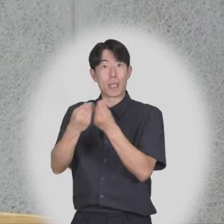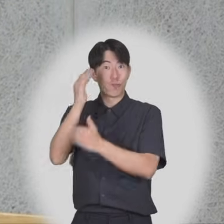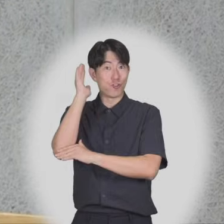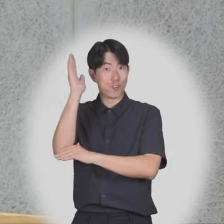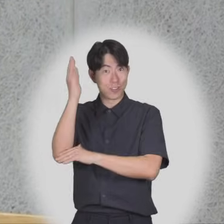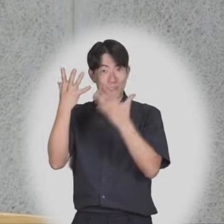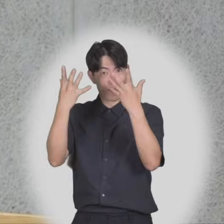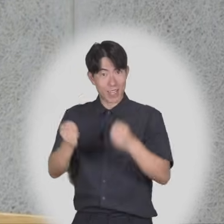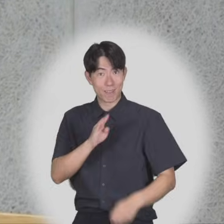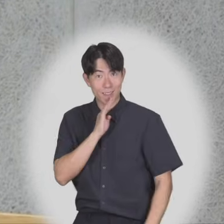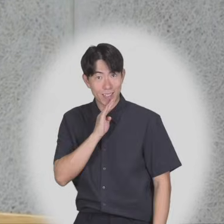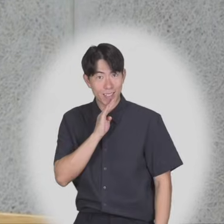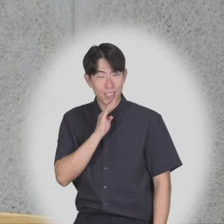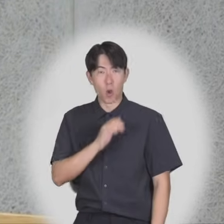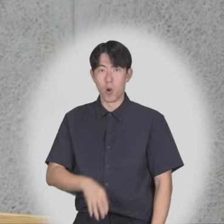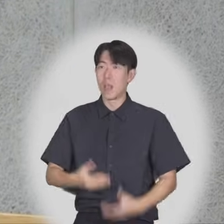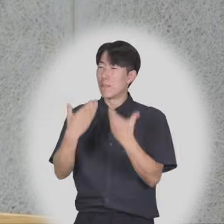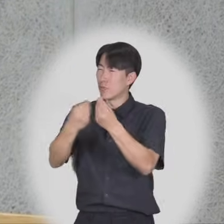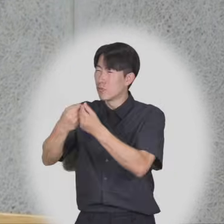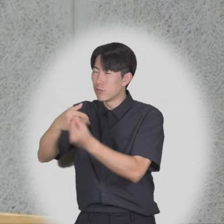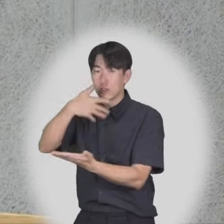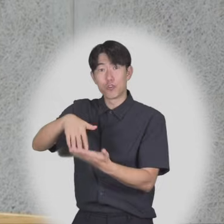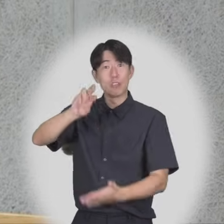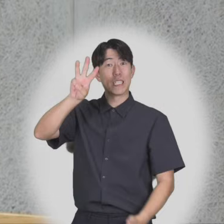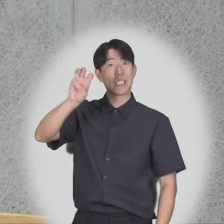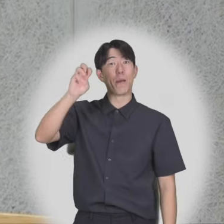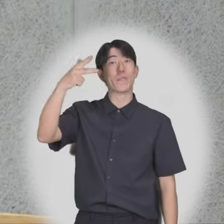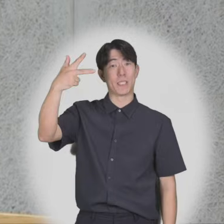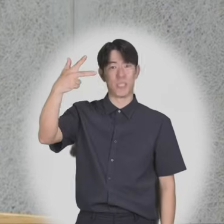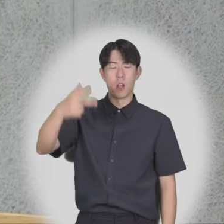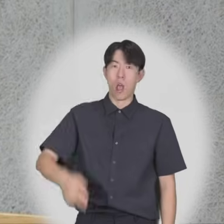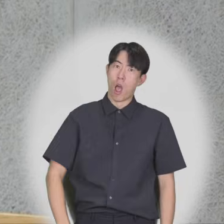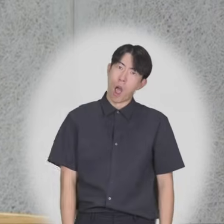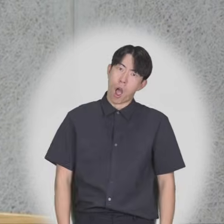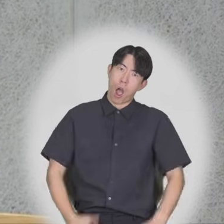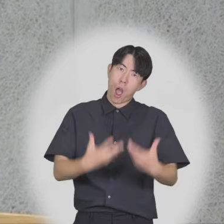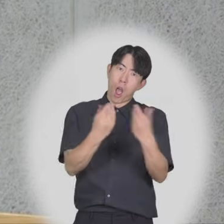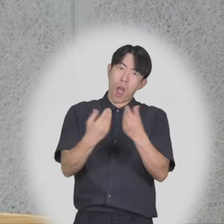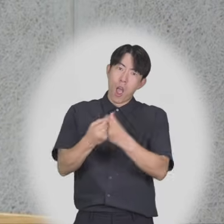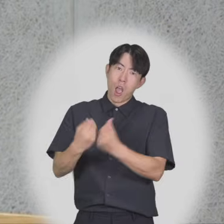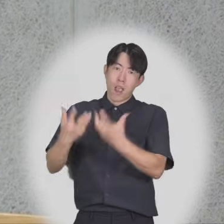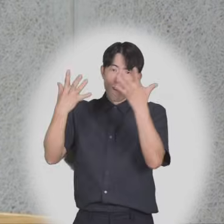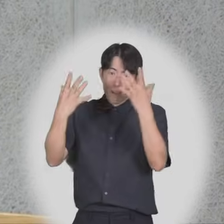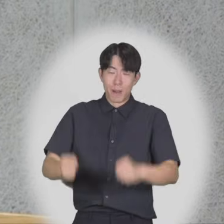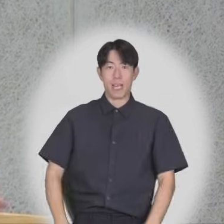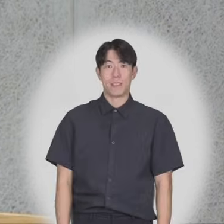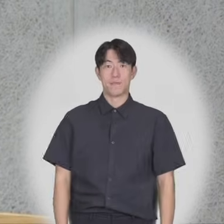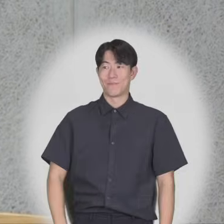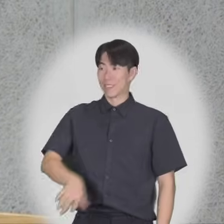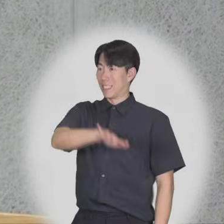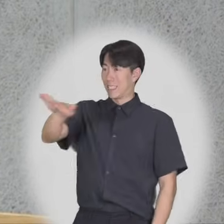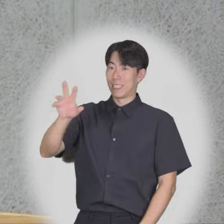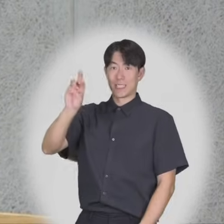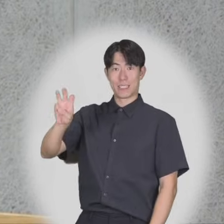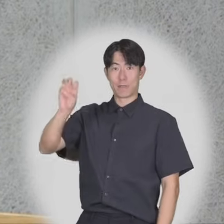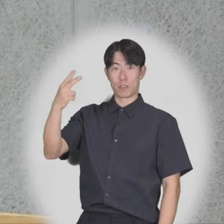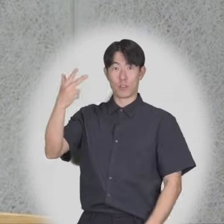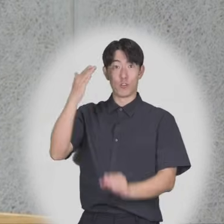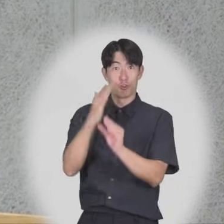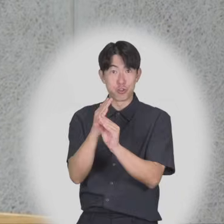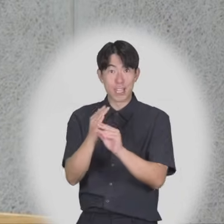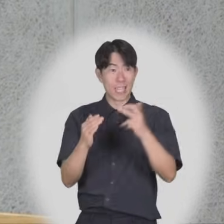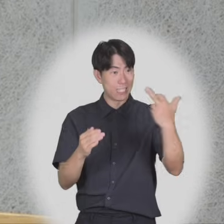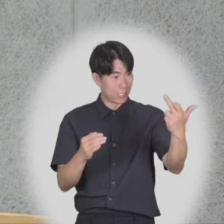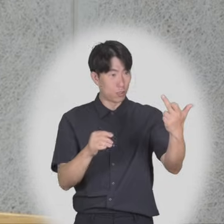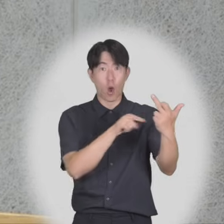그랬는데 37가지 비유입니다. 꽤 많이 하셨죠? 37가지 비유 중에 17가지가 물질에